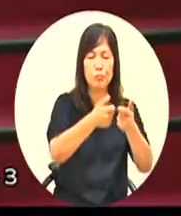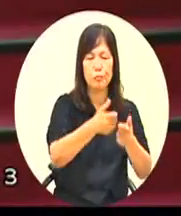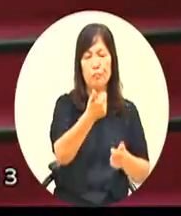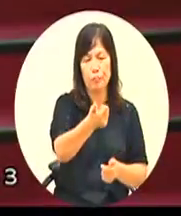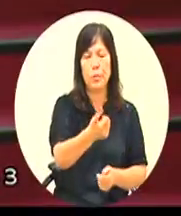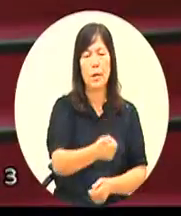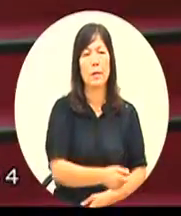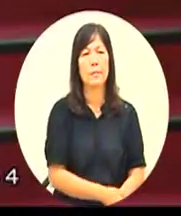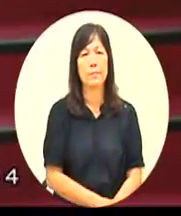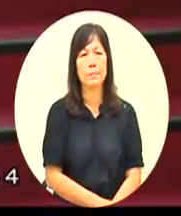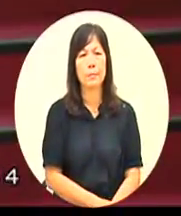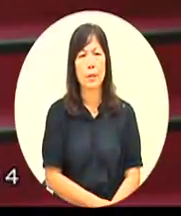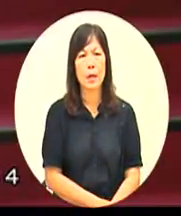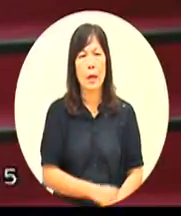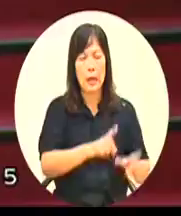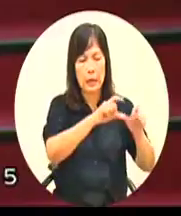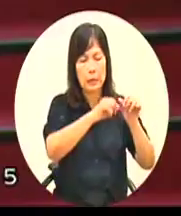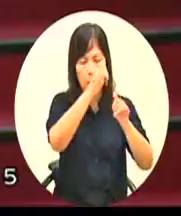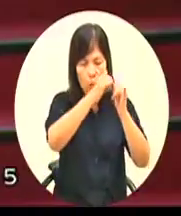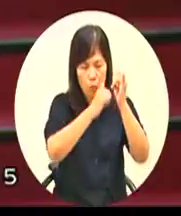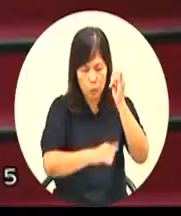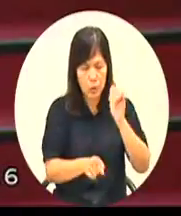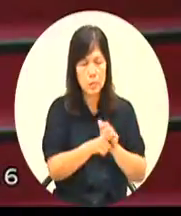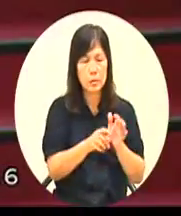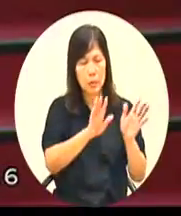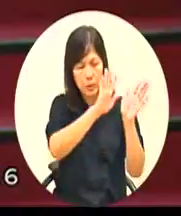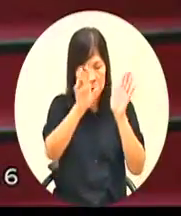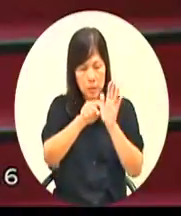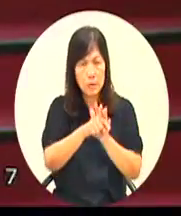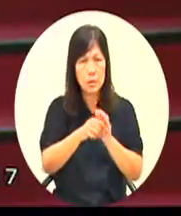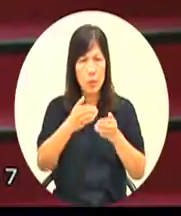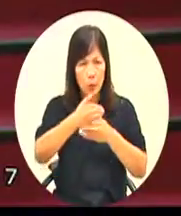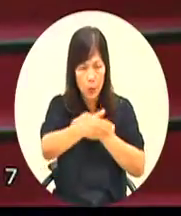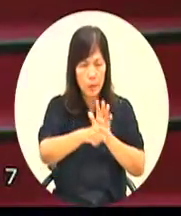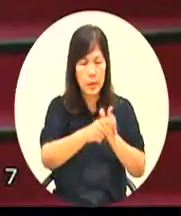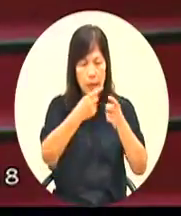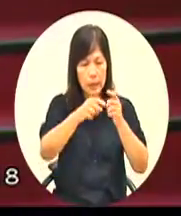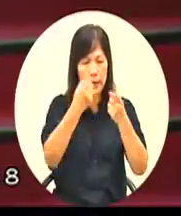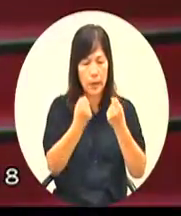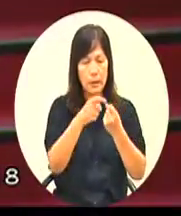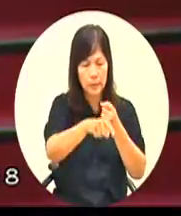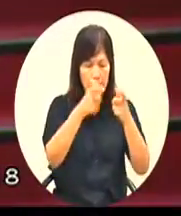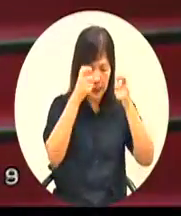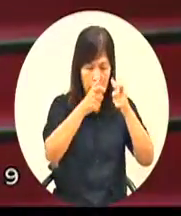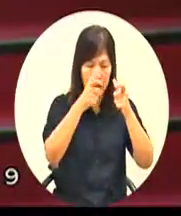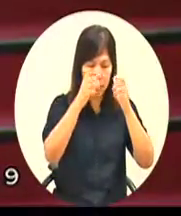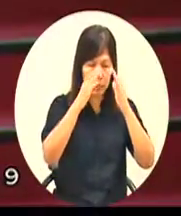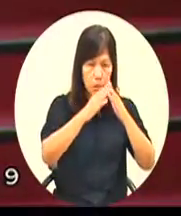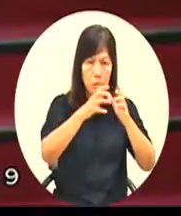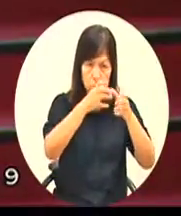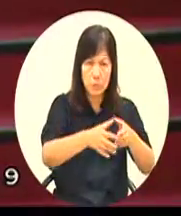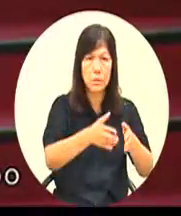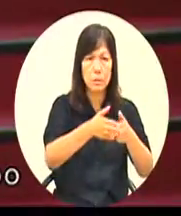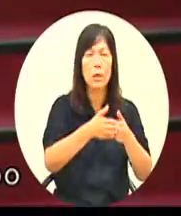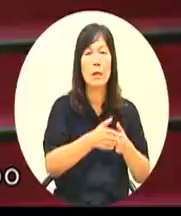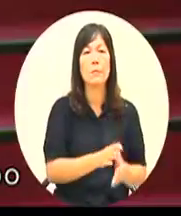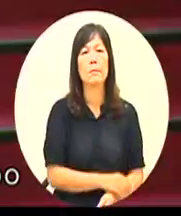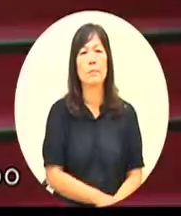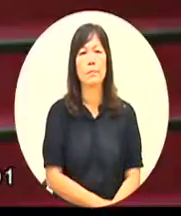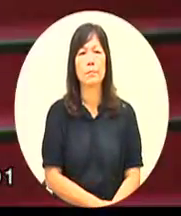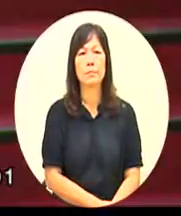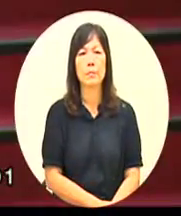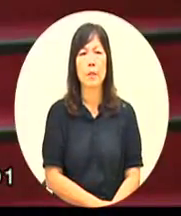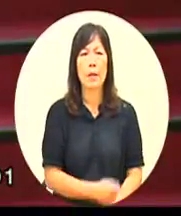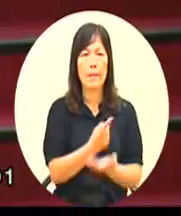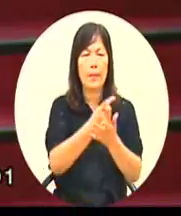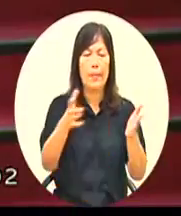的，依照它的历史背景也应该设在我们高雄市，所以大